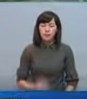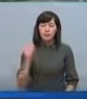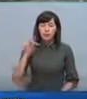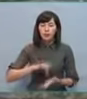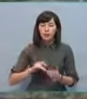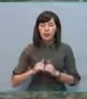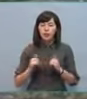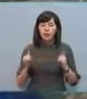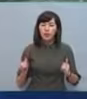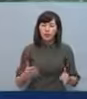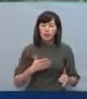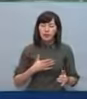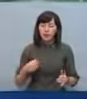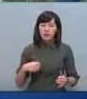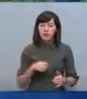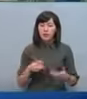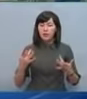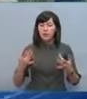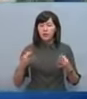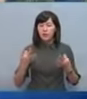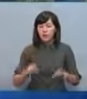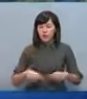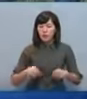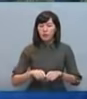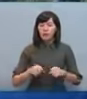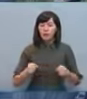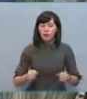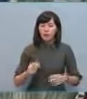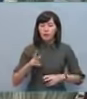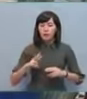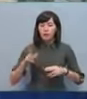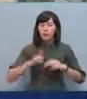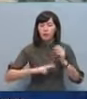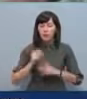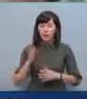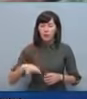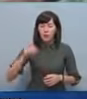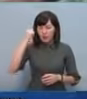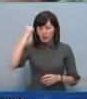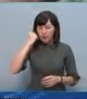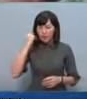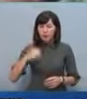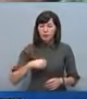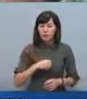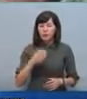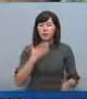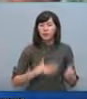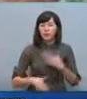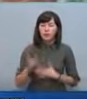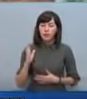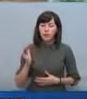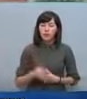өз рызашылымызмен босатып бердік. Бұзу батыр, сұрекі жасаймыз деп, бәрге ырзамыз, өз басым қуаны батырмын.